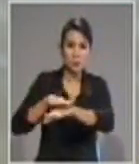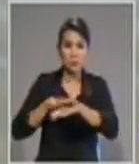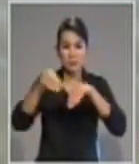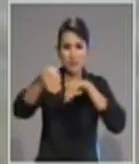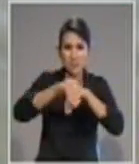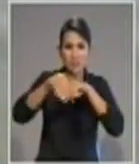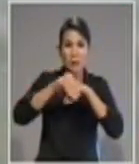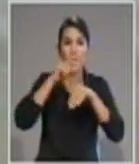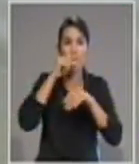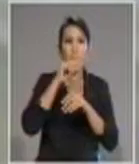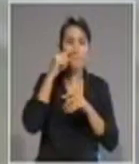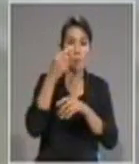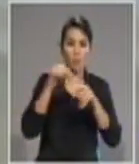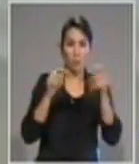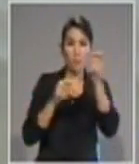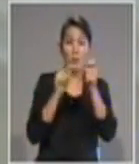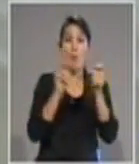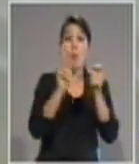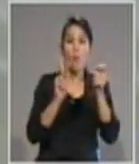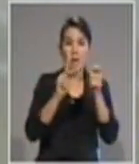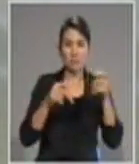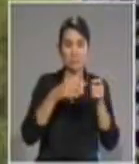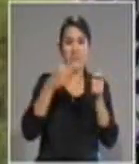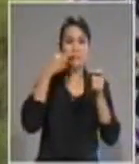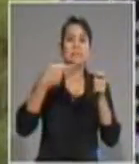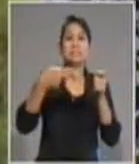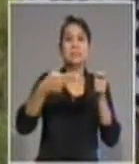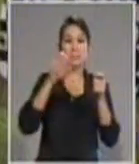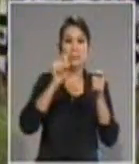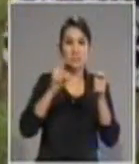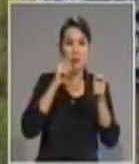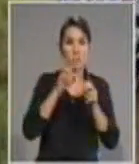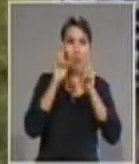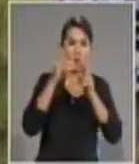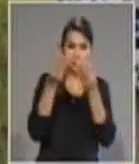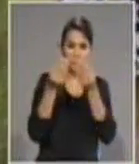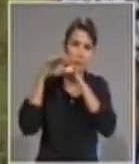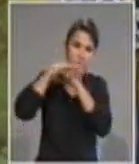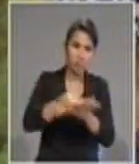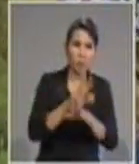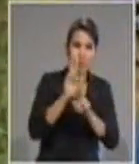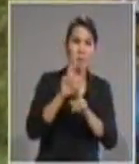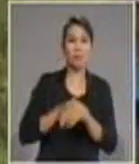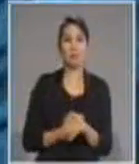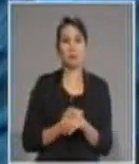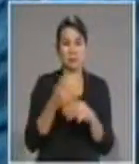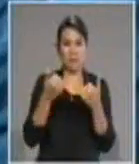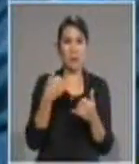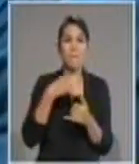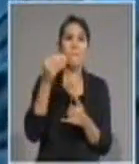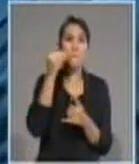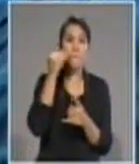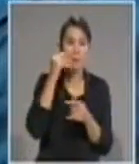บรรทัดของอำเภอกงหราศรีนครินทร์และศรีบรรพตให้เฝ้าระวังดินโคลนถล่มซ้ำขณะที่บ้านลิมุดต